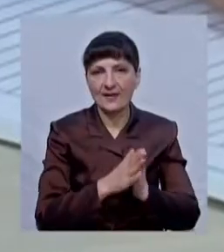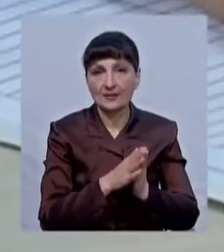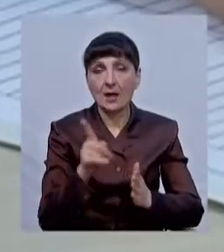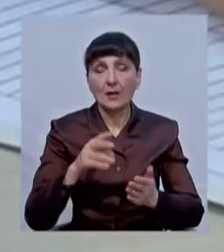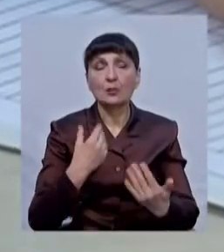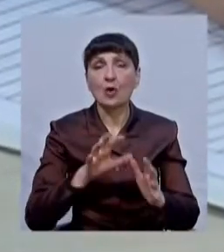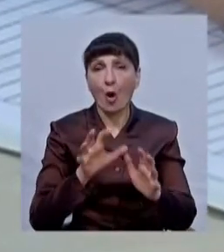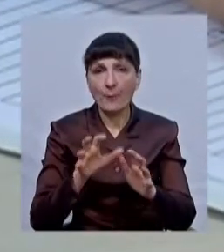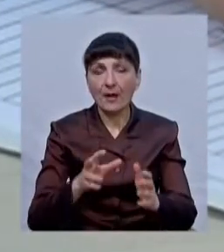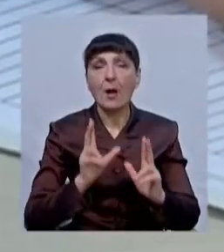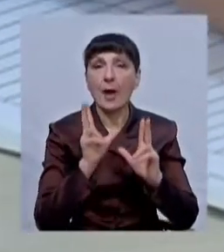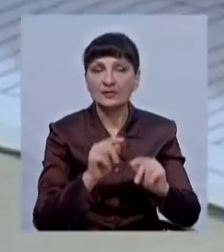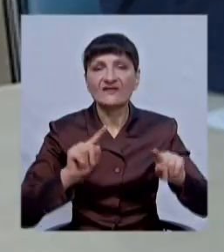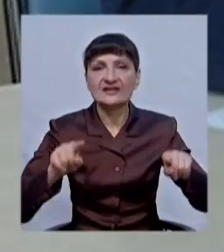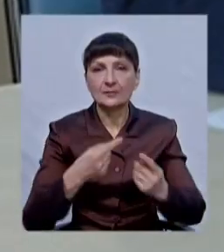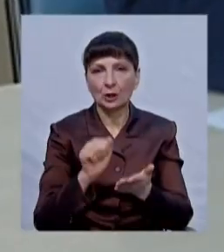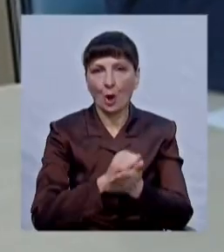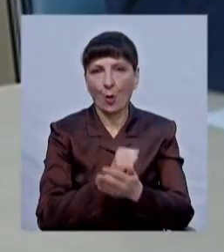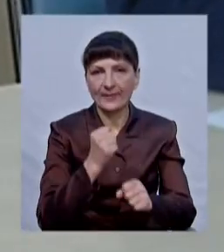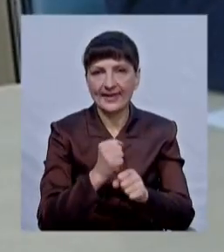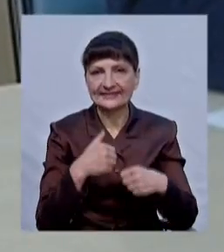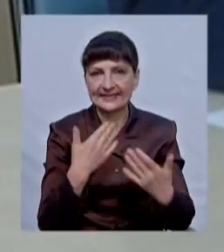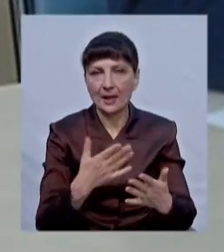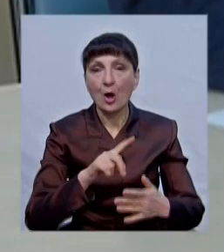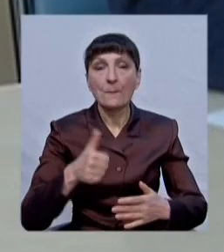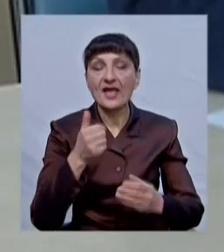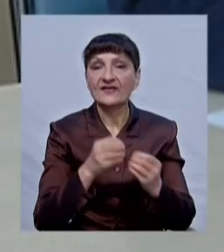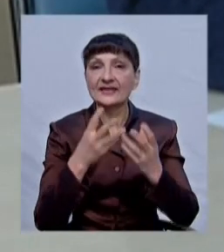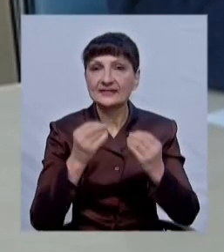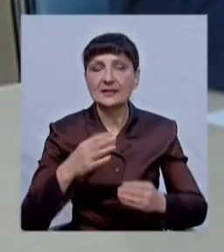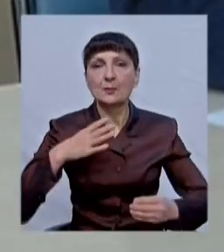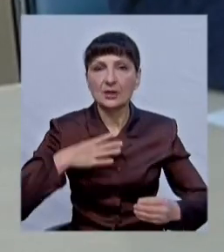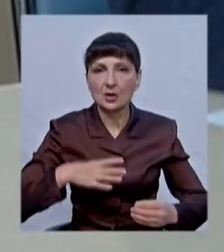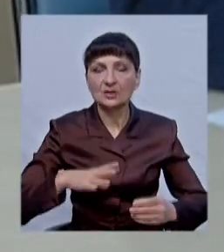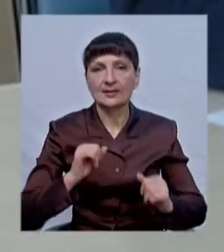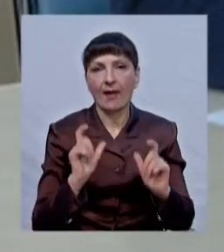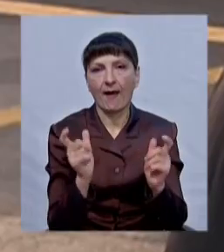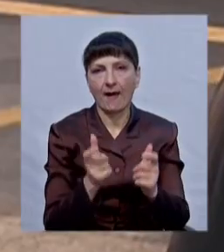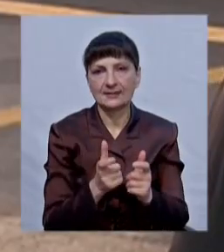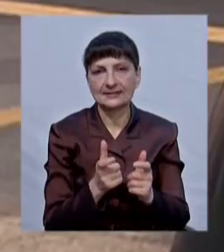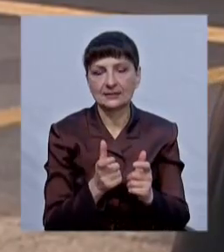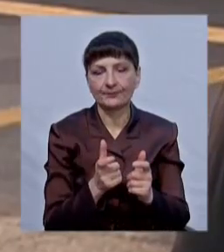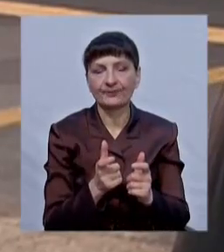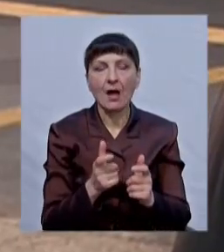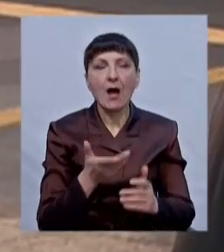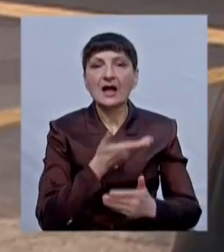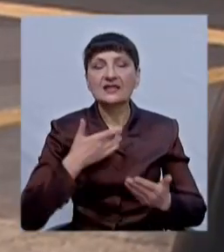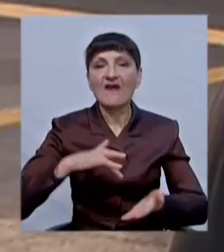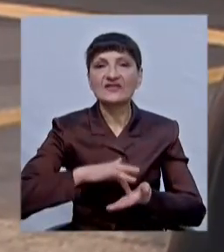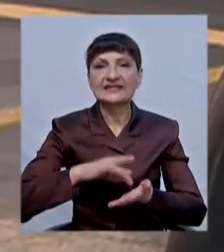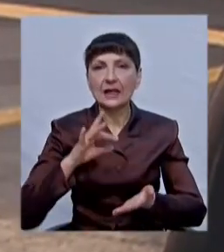взяли под опеку и пообещали восстановить документы. Правда, первые 10 дней придется побыть на карантине. В основном к нам